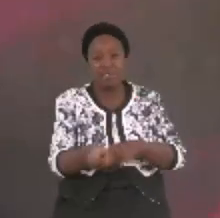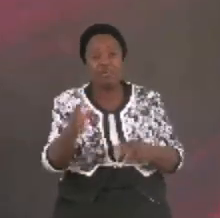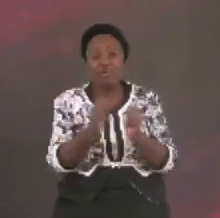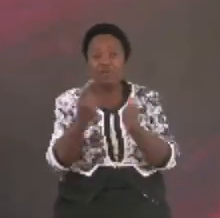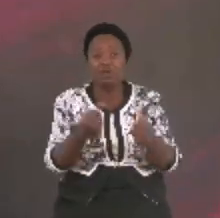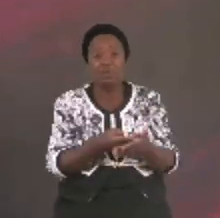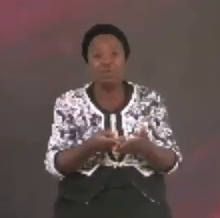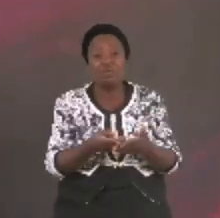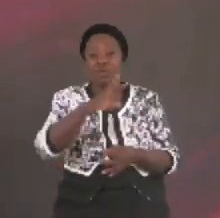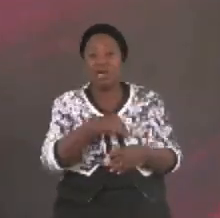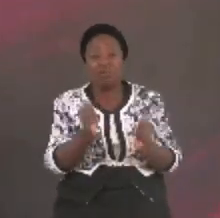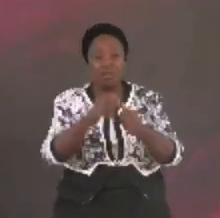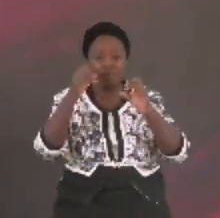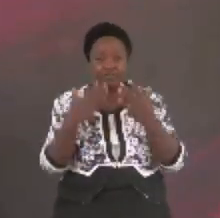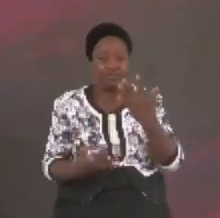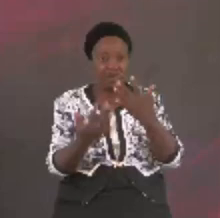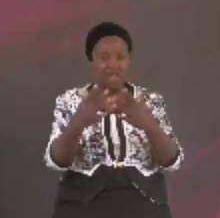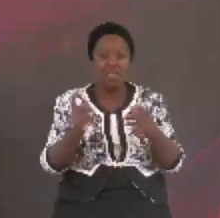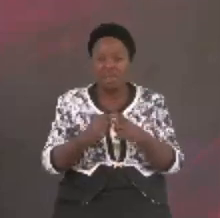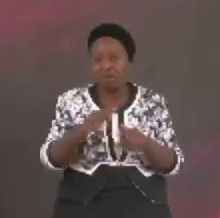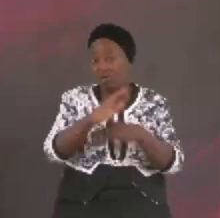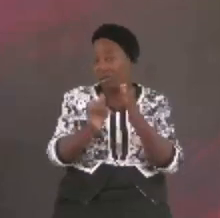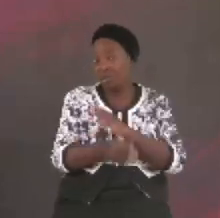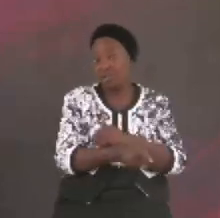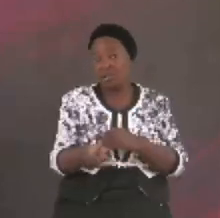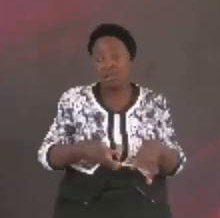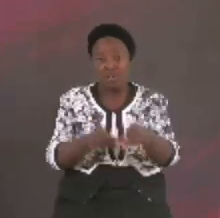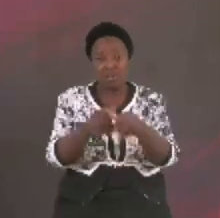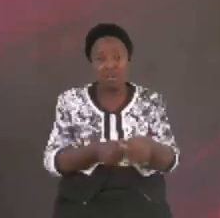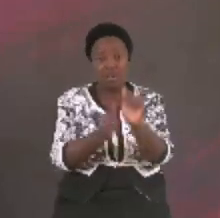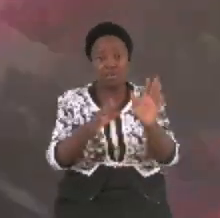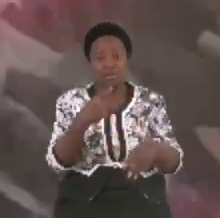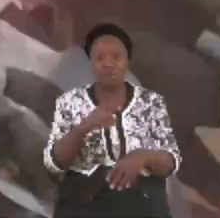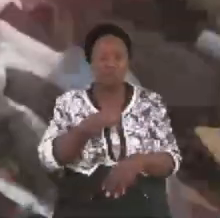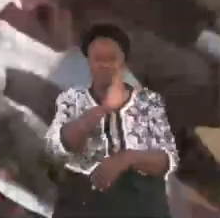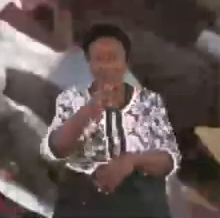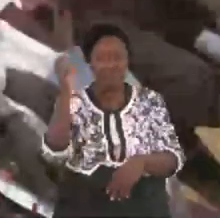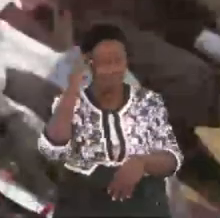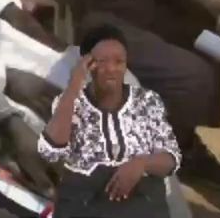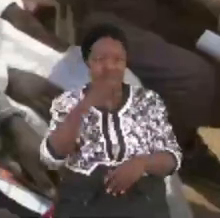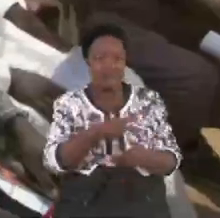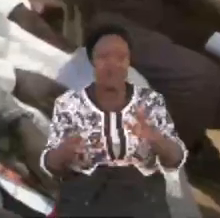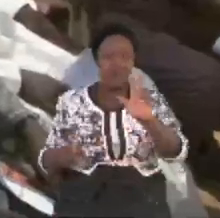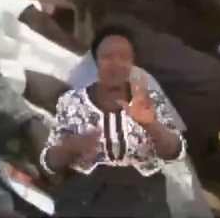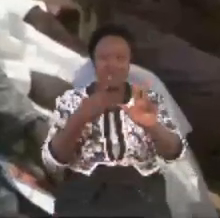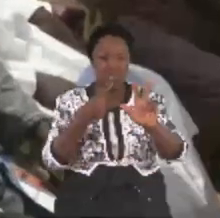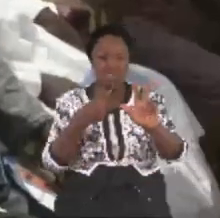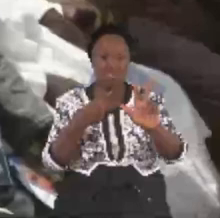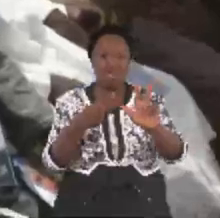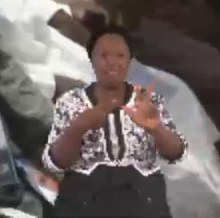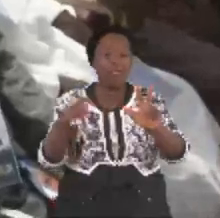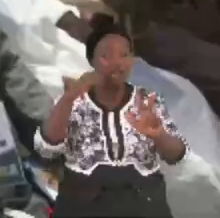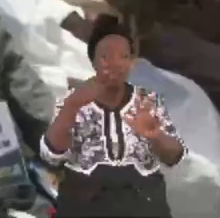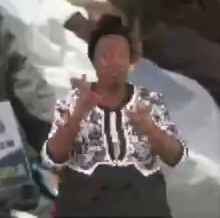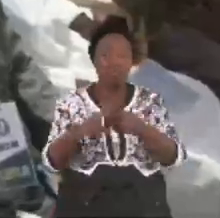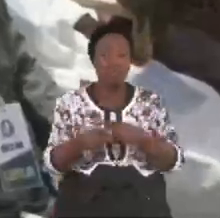feu. Et ses disciples ont dit, nous n'avons jamais entendu parler. Verset 3, il dit,